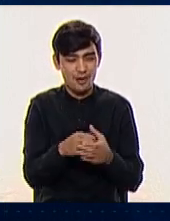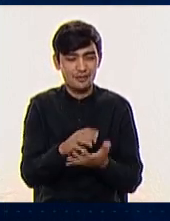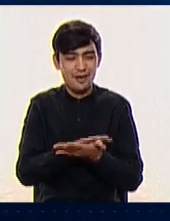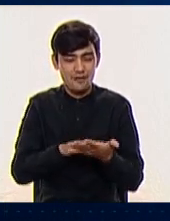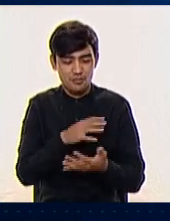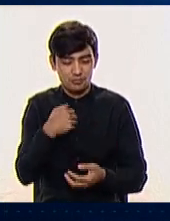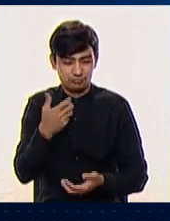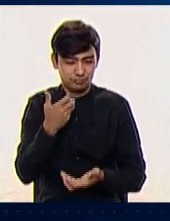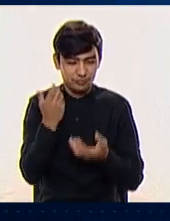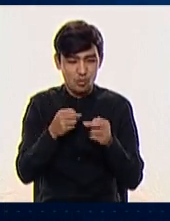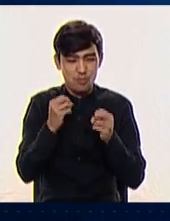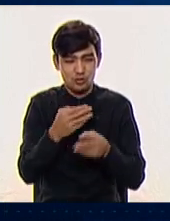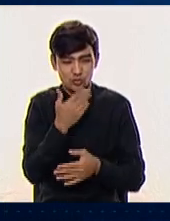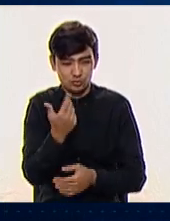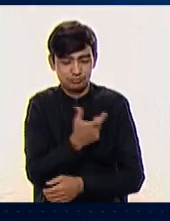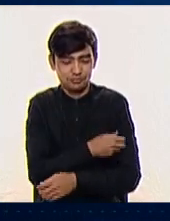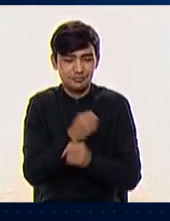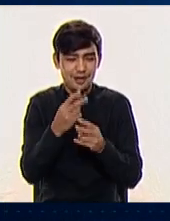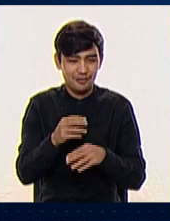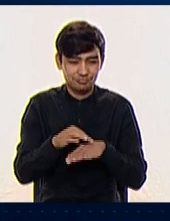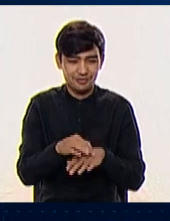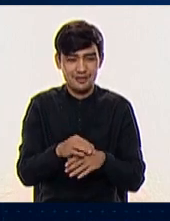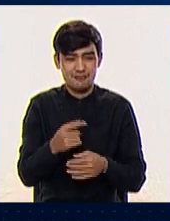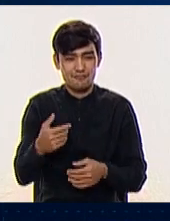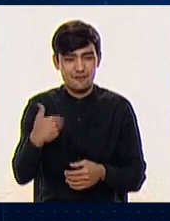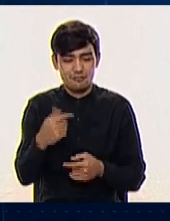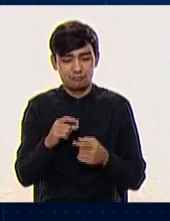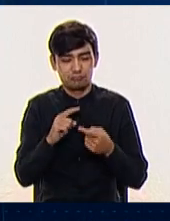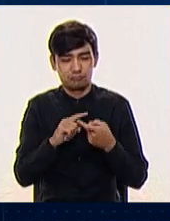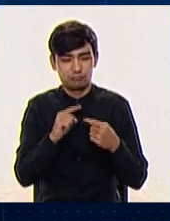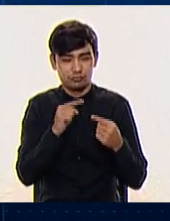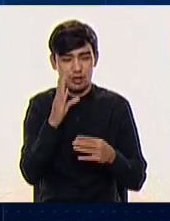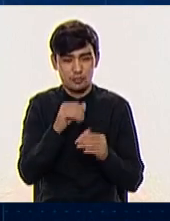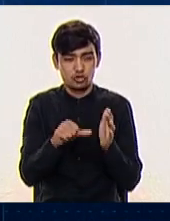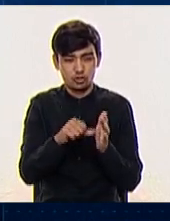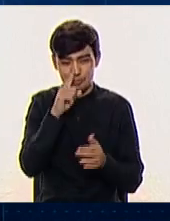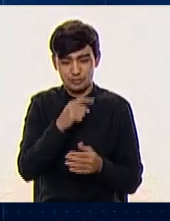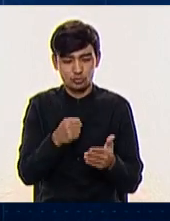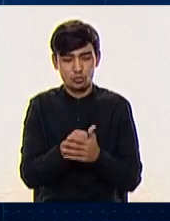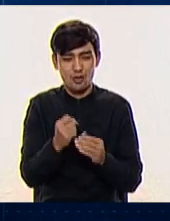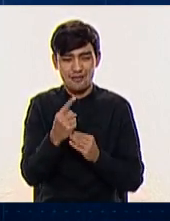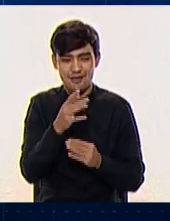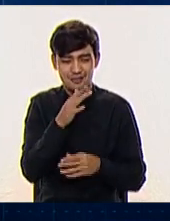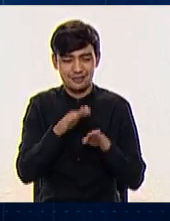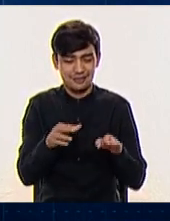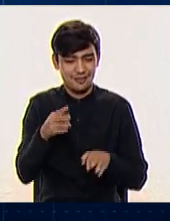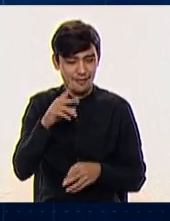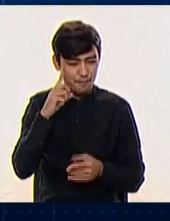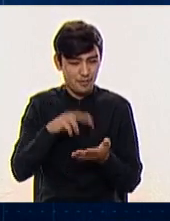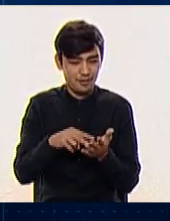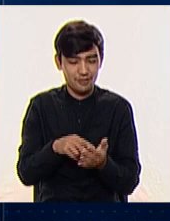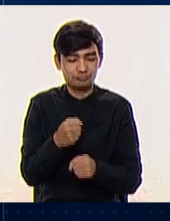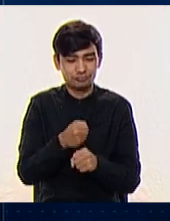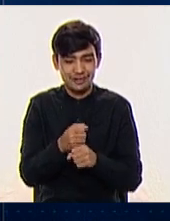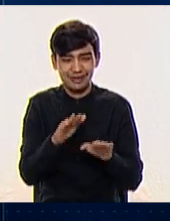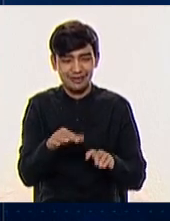намерены исследовать безопасность, переносимость и эффективность для детей от 6 месяцев до 11 лет. Они планируют начать